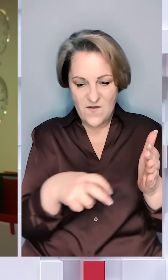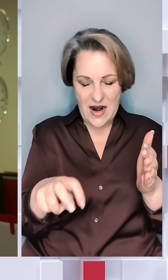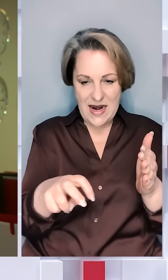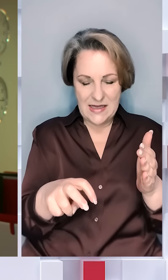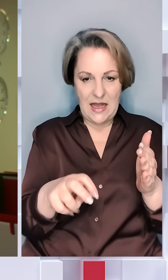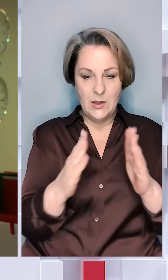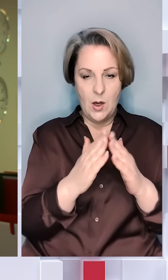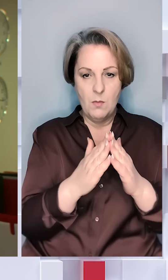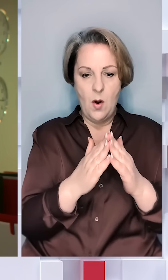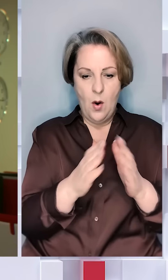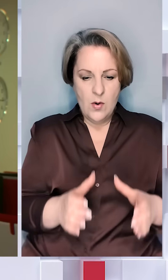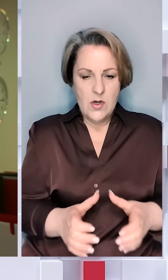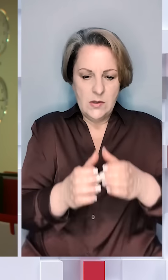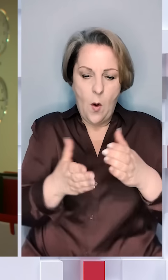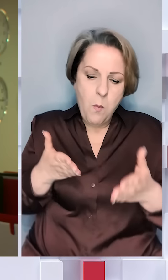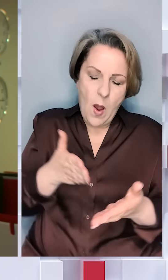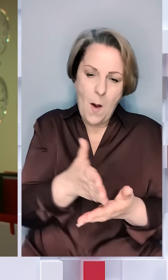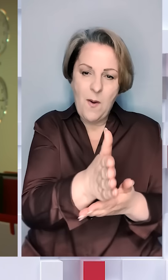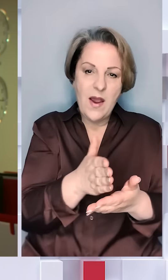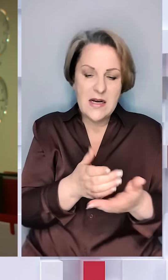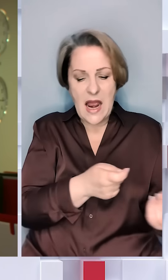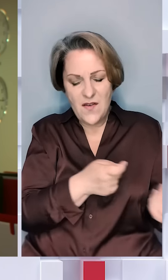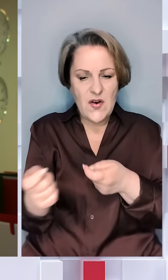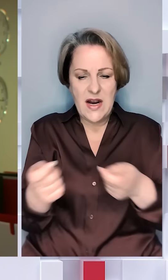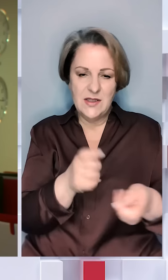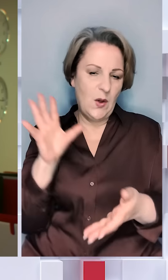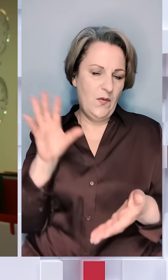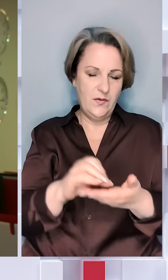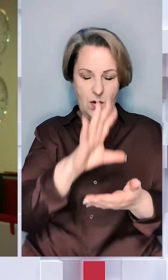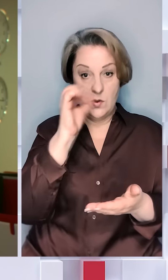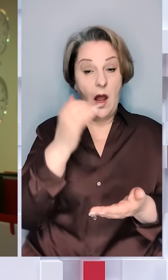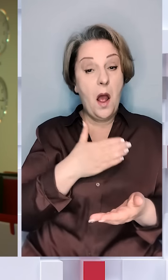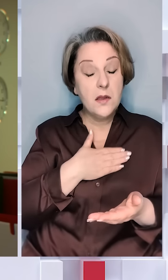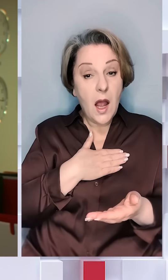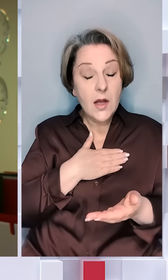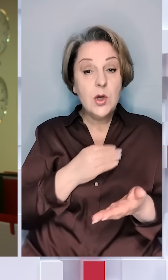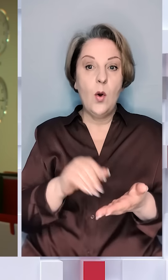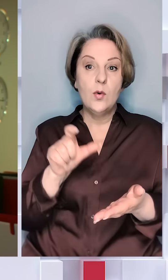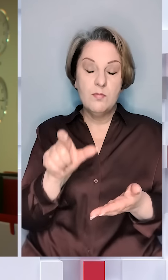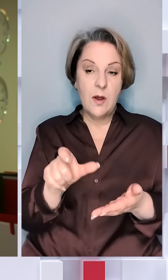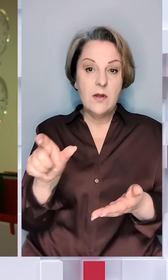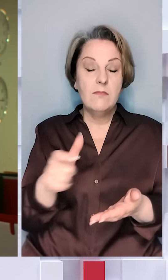із під'їздів. Стовбури пиляли і вивозили усю ніч. Наша кореспондентка Кіра